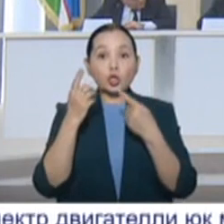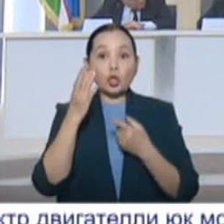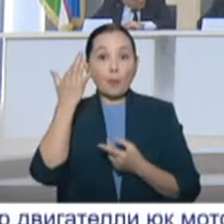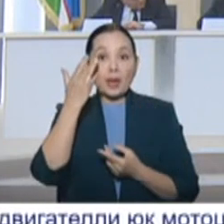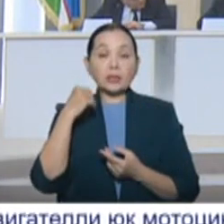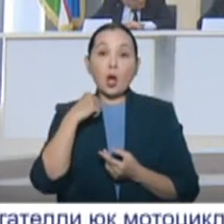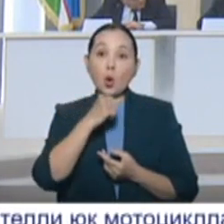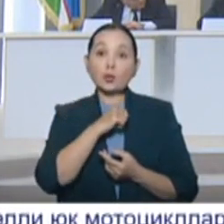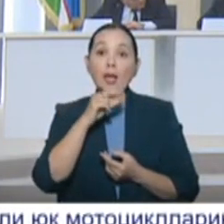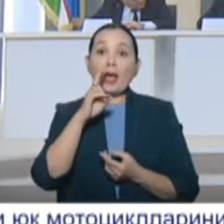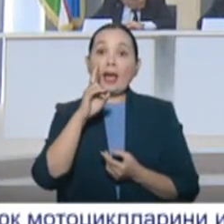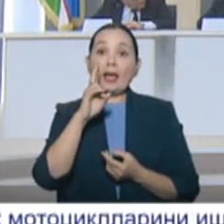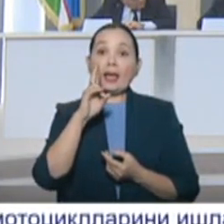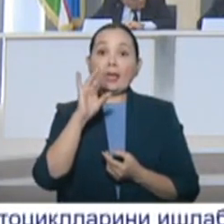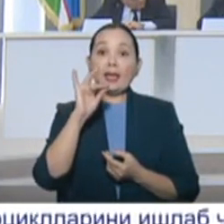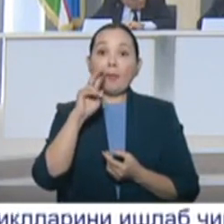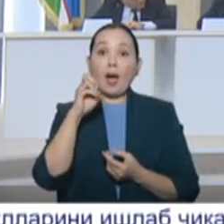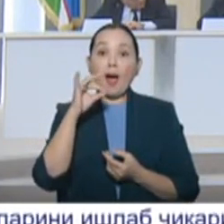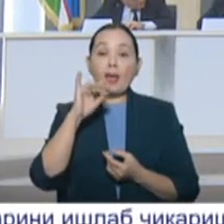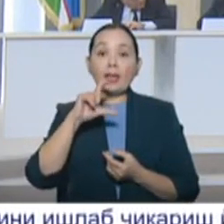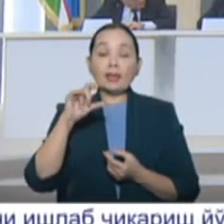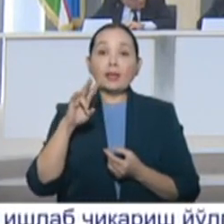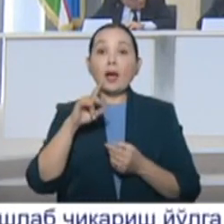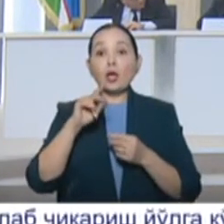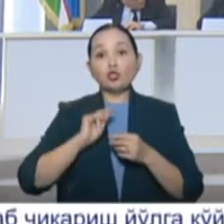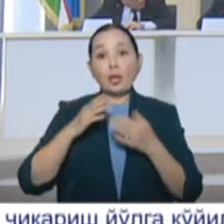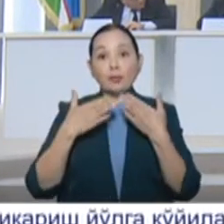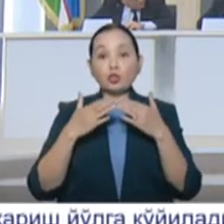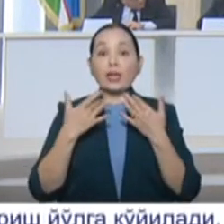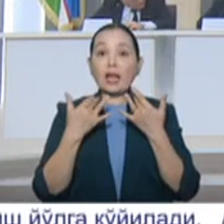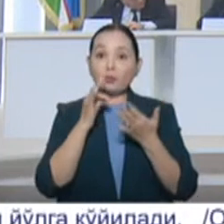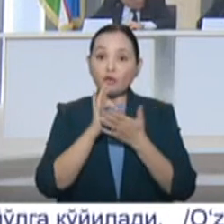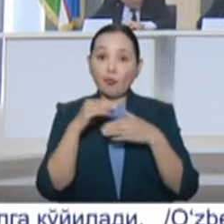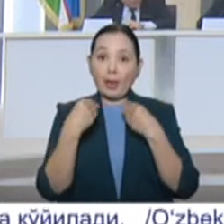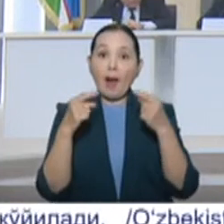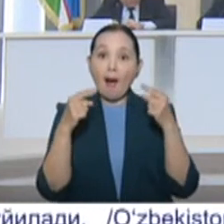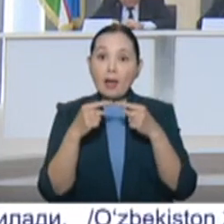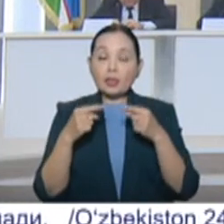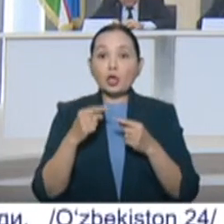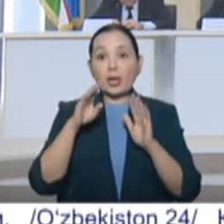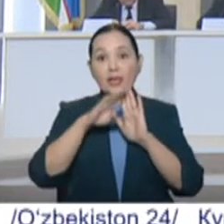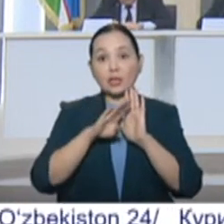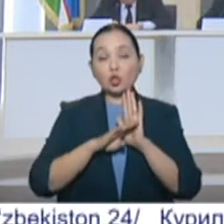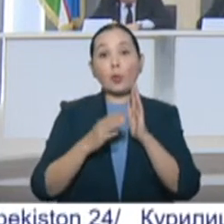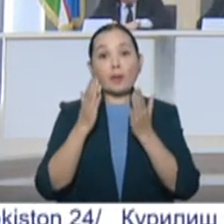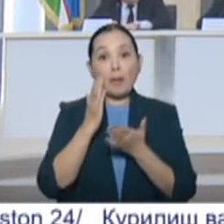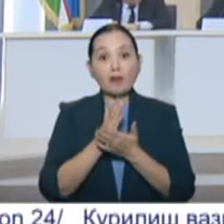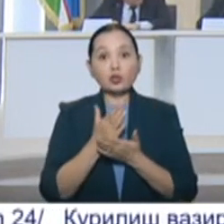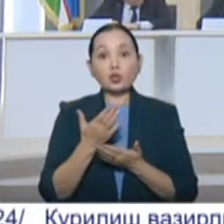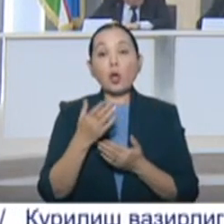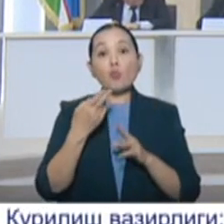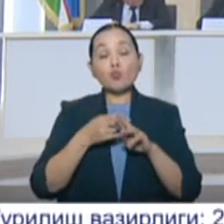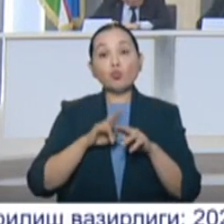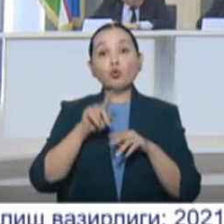bittasini o'zini KPI'ni ishlab chiqib, ularning hammasini shu talablarga javob berish bo'yicha aniq dasturimiz mavjud.